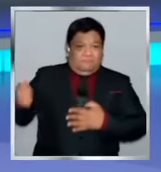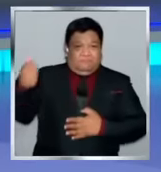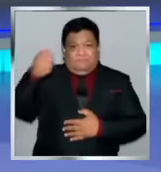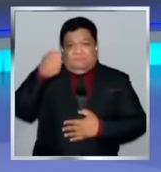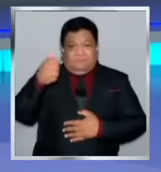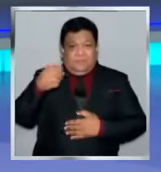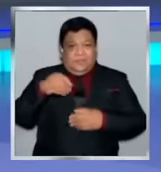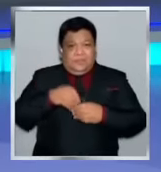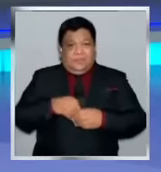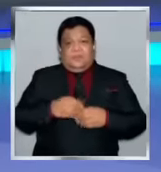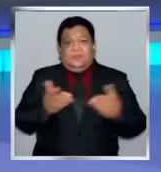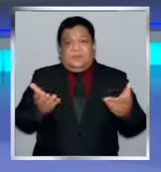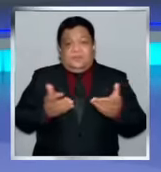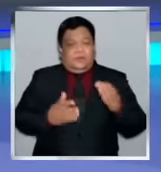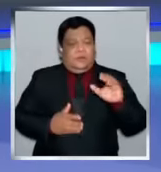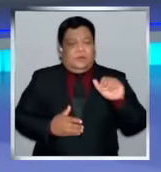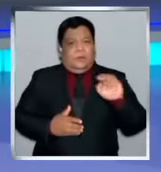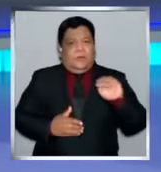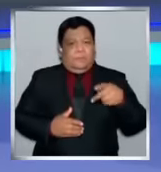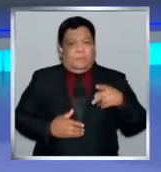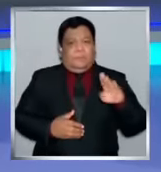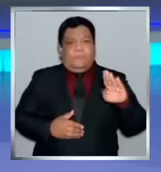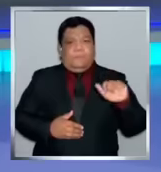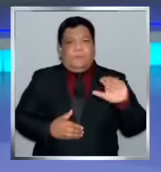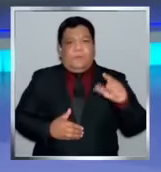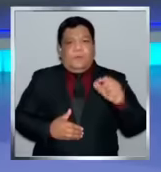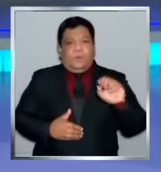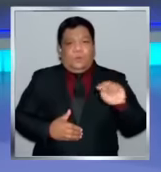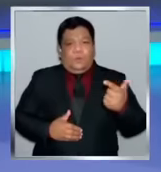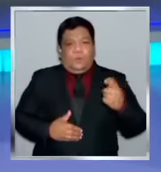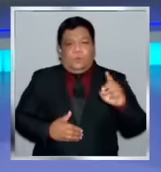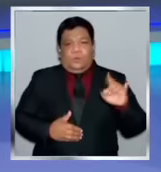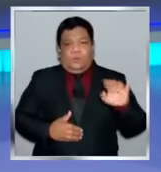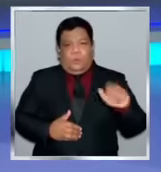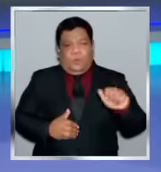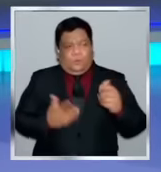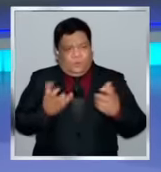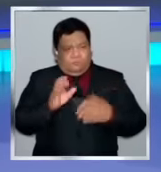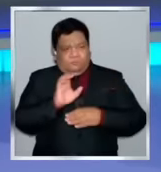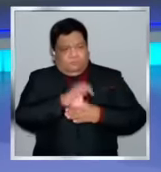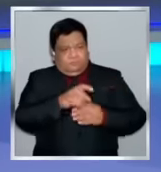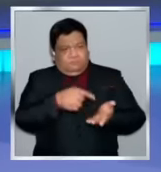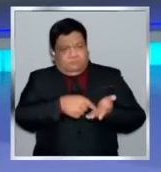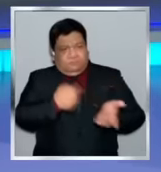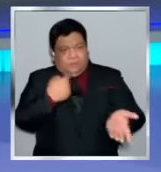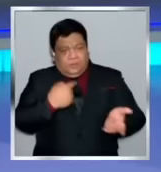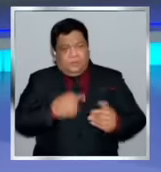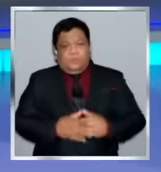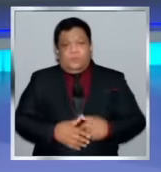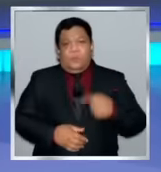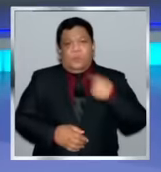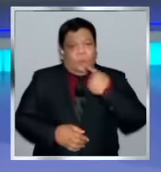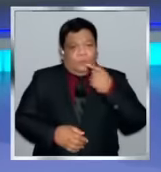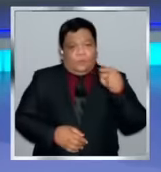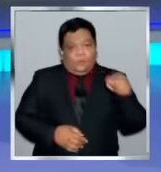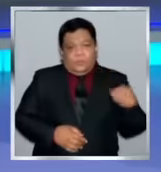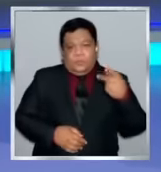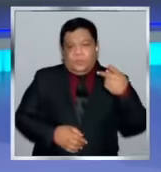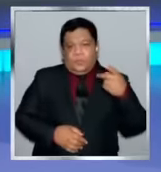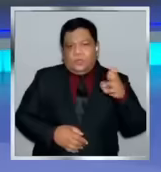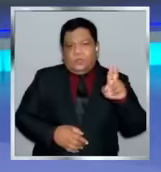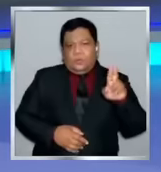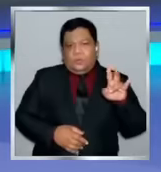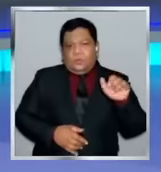ng self-confessed drug dealer na si Kerwin Espinosa. Nagpakita pa ang huli ng ebidensya ng